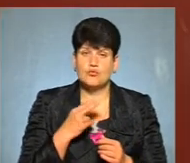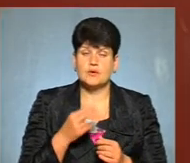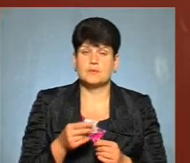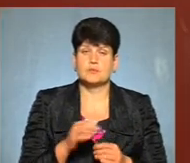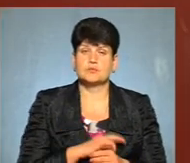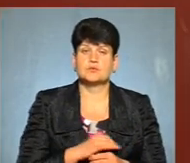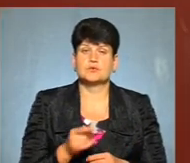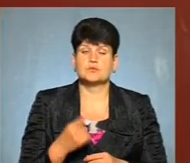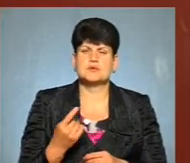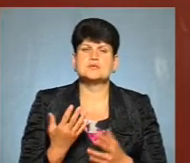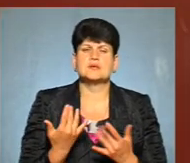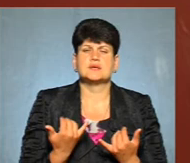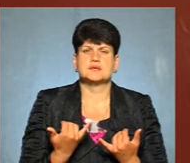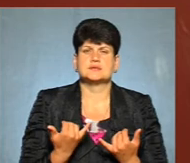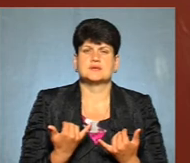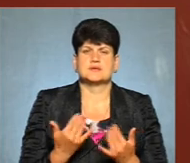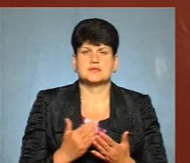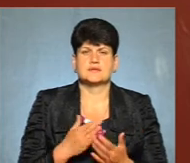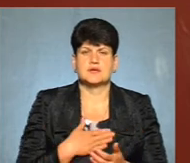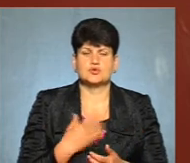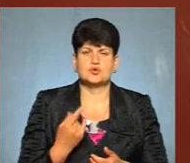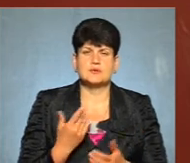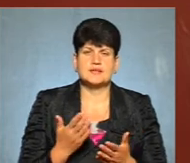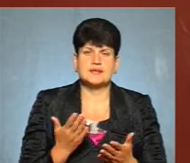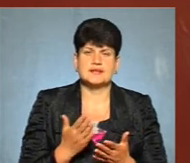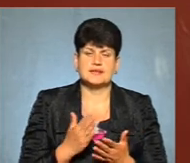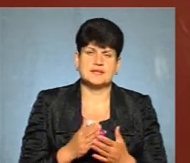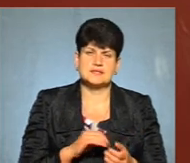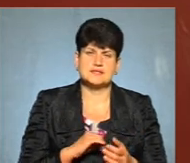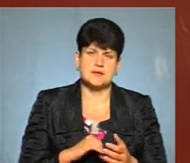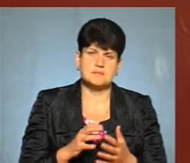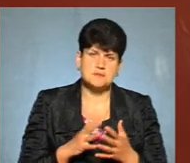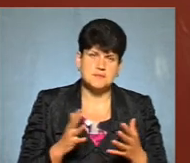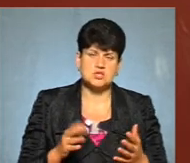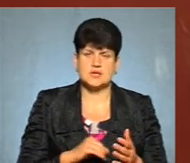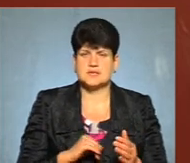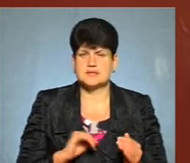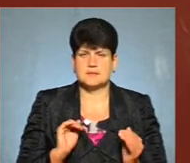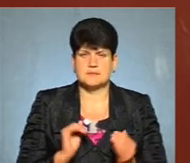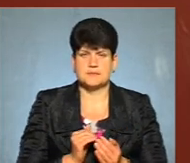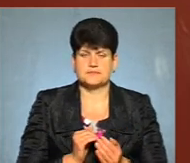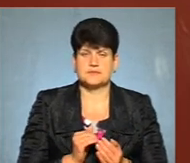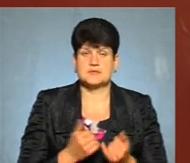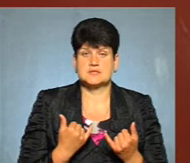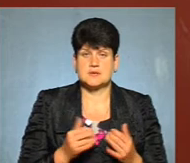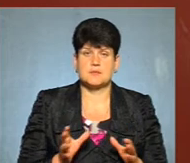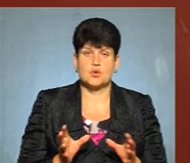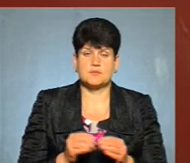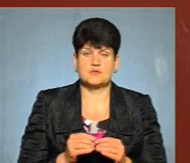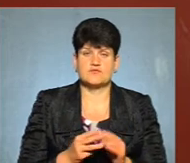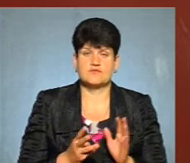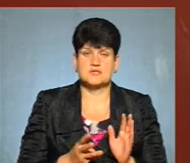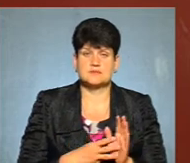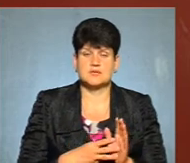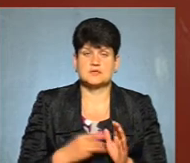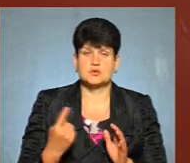Тернопільщини, скільки їх налічується в нашій області, які є найчисельніші і які найменш чисельніші? А ми зараз об'єднуємо 18